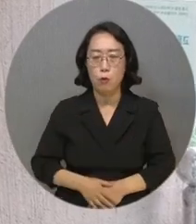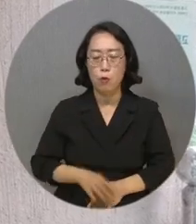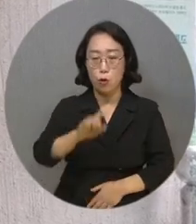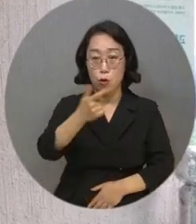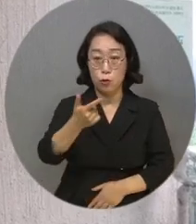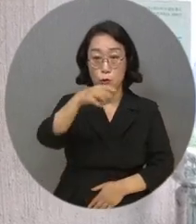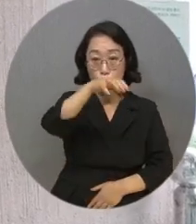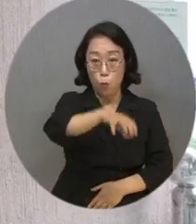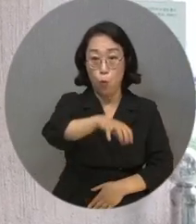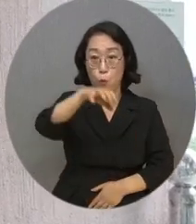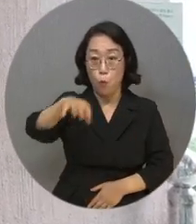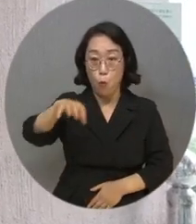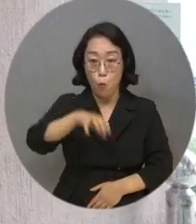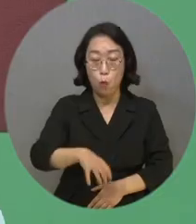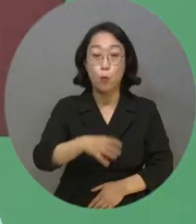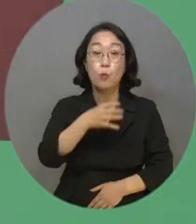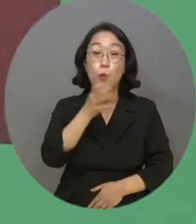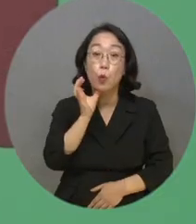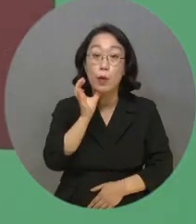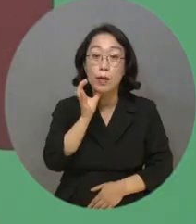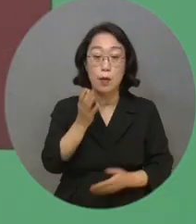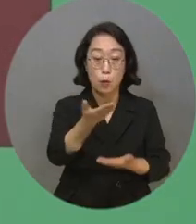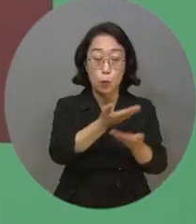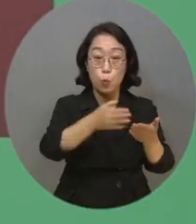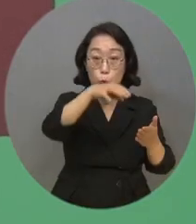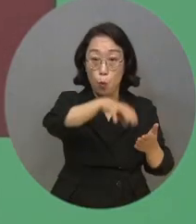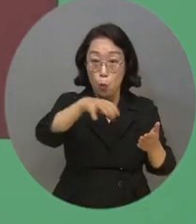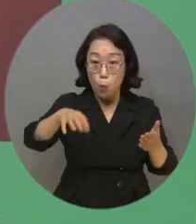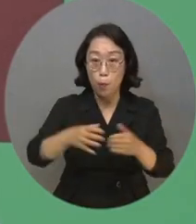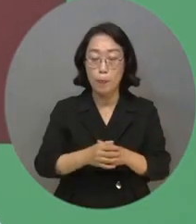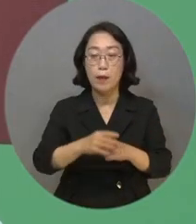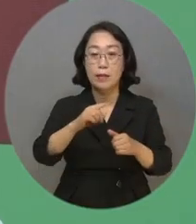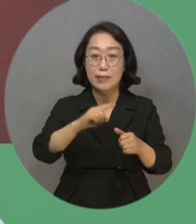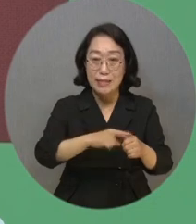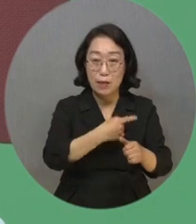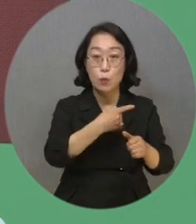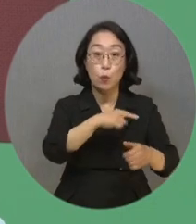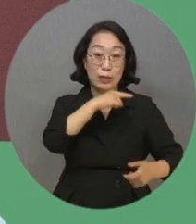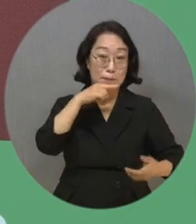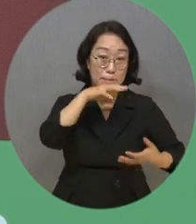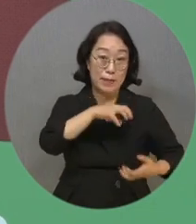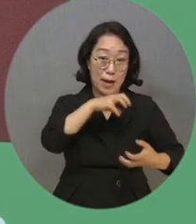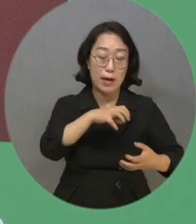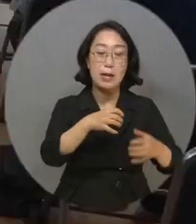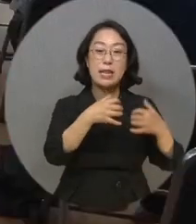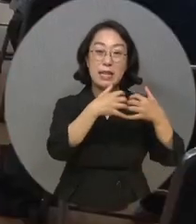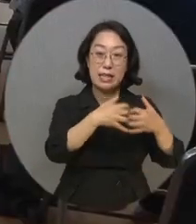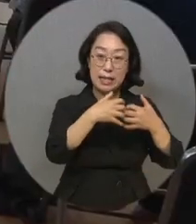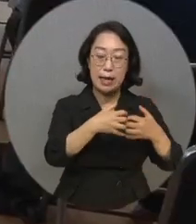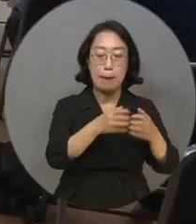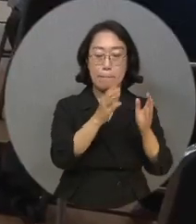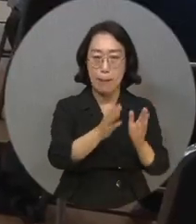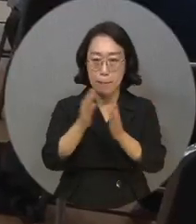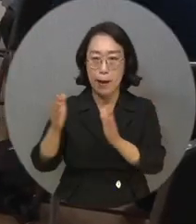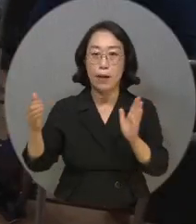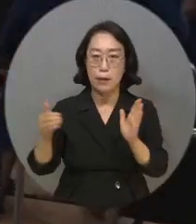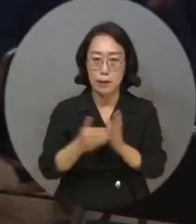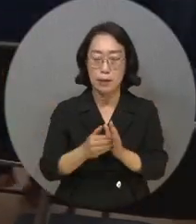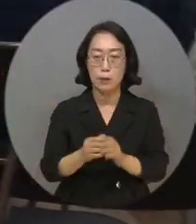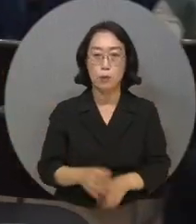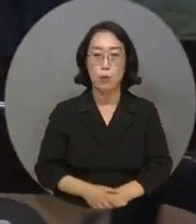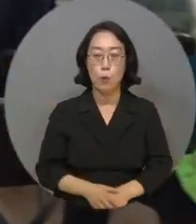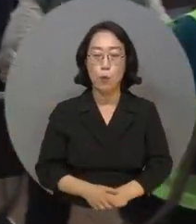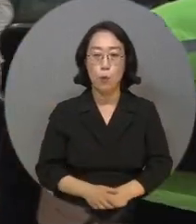16개 읍면 분해 경로당에 자체 예산으로 자동심장충격기를 설치했습니다. 이어 지난 5일부터